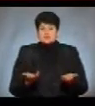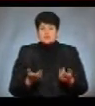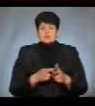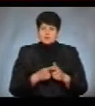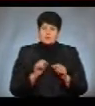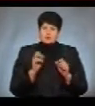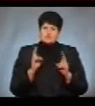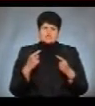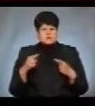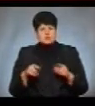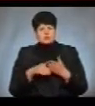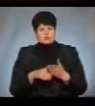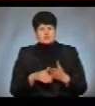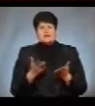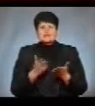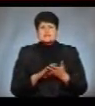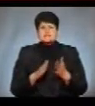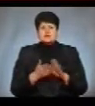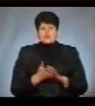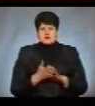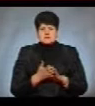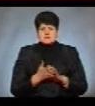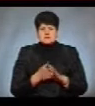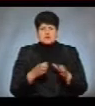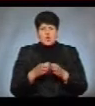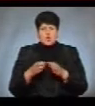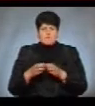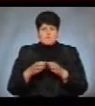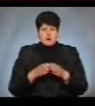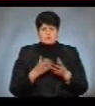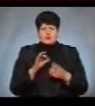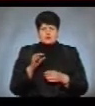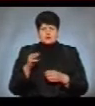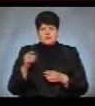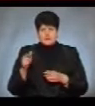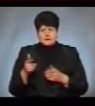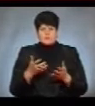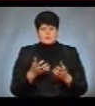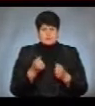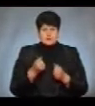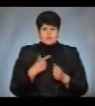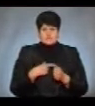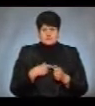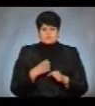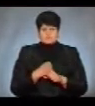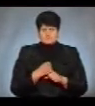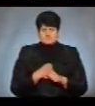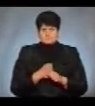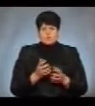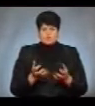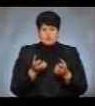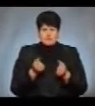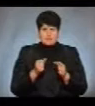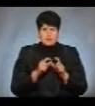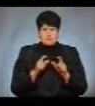інші допомогти. І яка зараз ситуація з власне громадами, які, наприклад, і ОТГ, які приймають на себе функції утримання